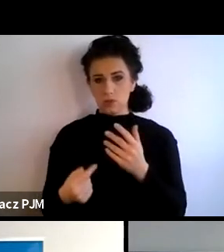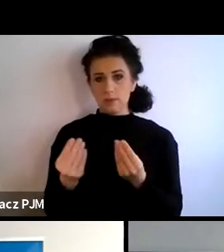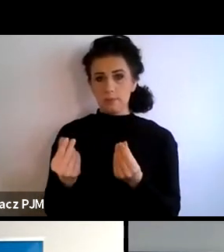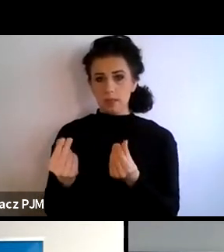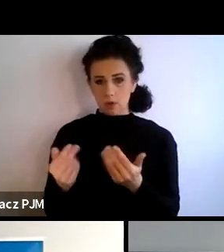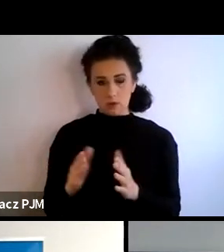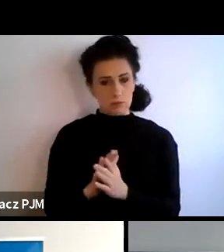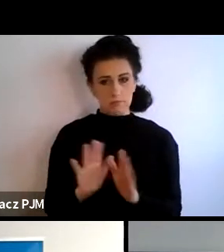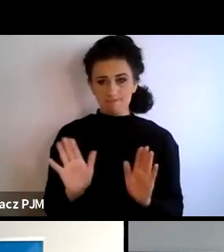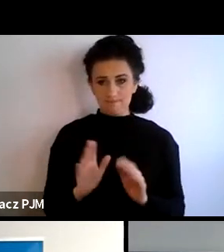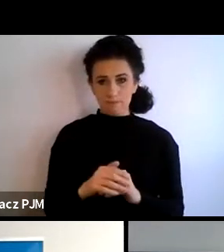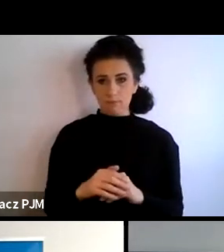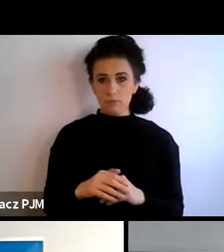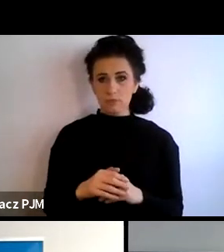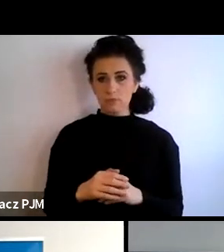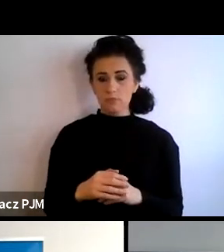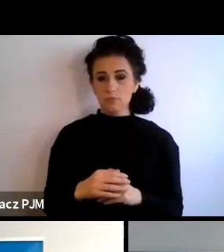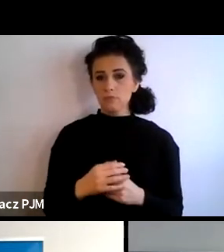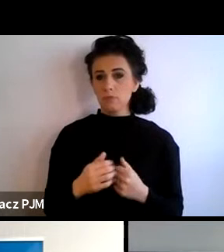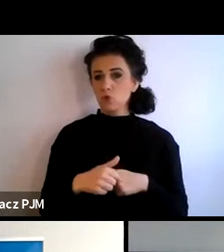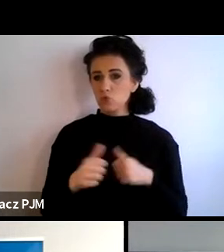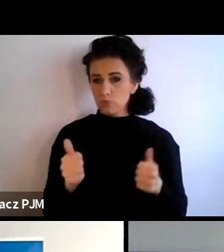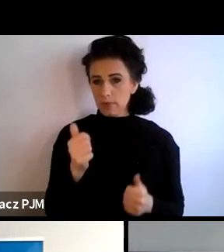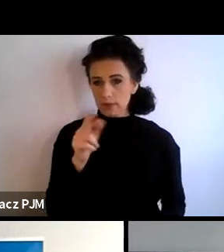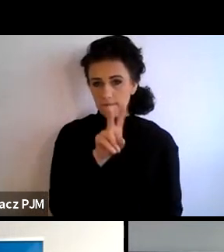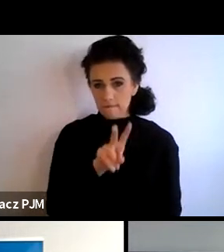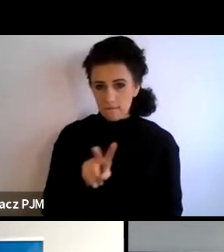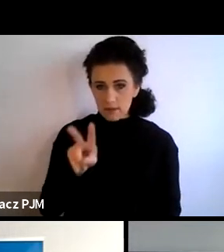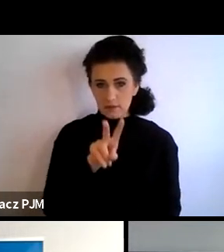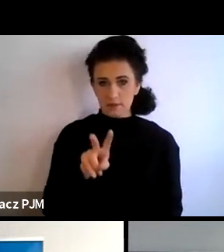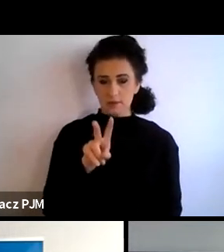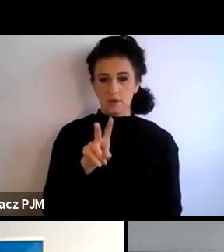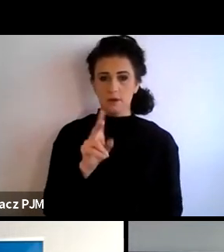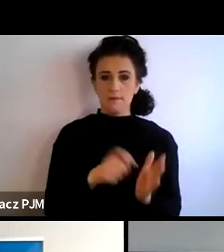wymaga superwizji, ona wymaga wsparcia asystentów